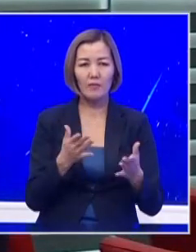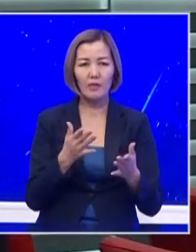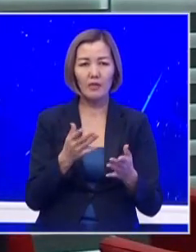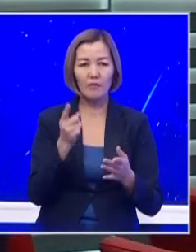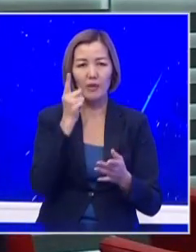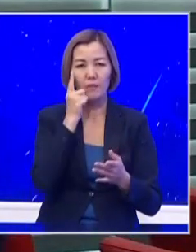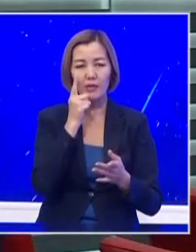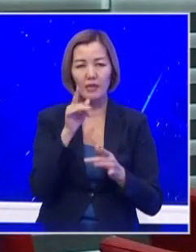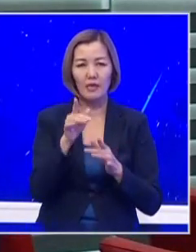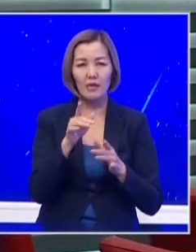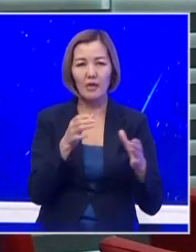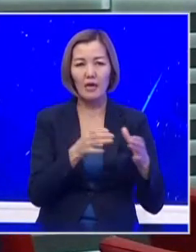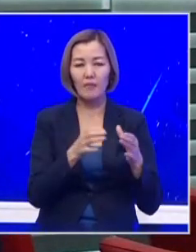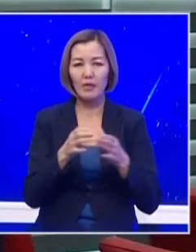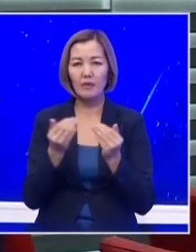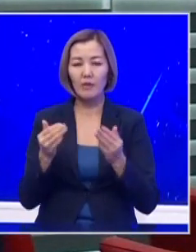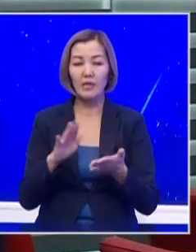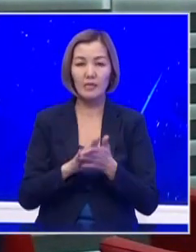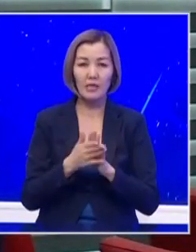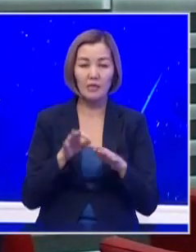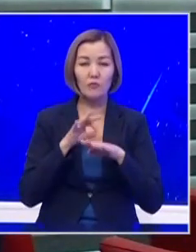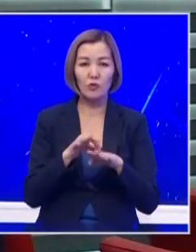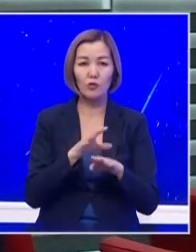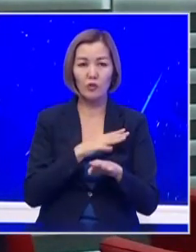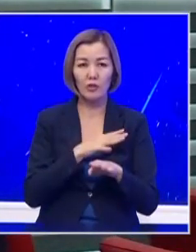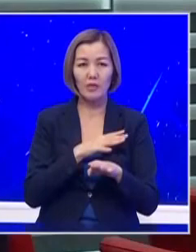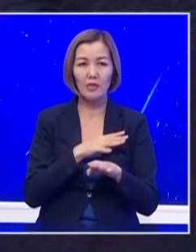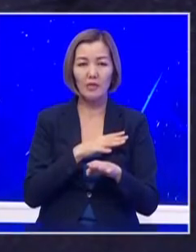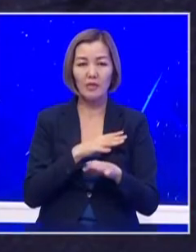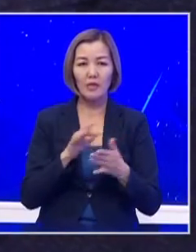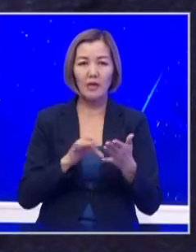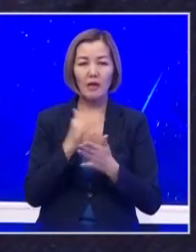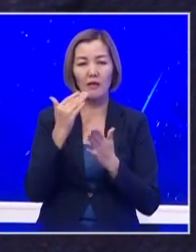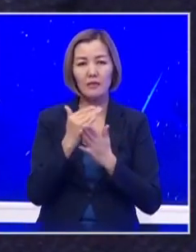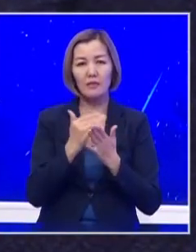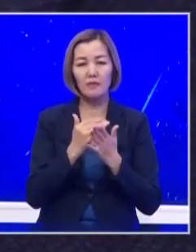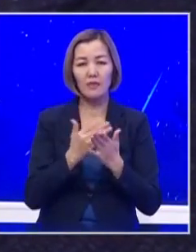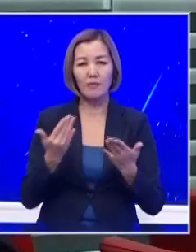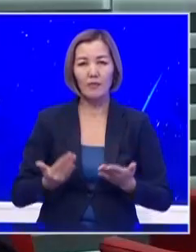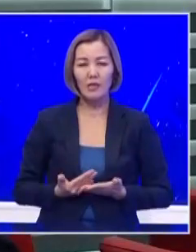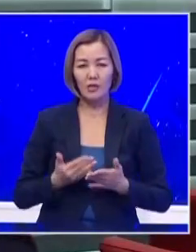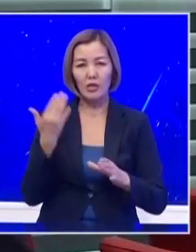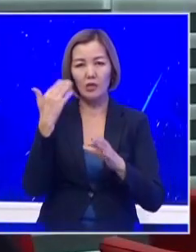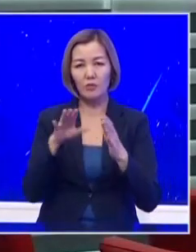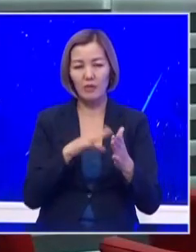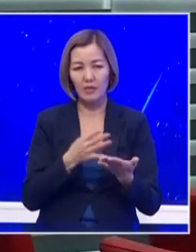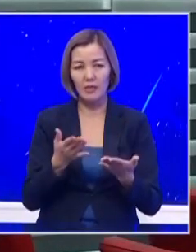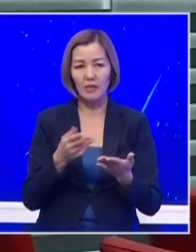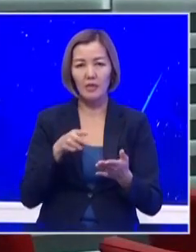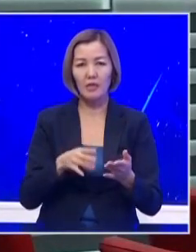мобильный операторлармен қазір біз сөйлескеміз, тізімін қала тізімін мекенжайды жергеміз.